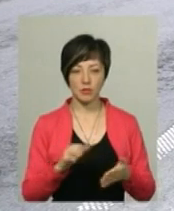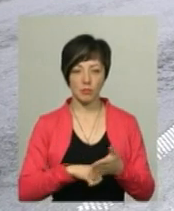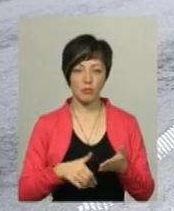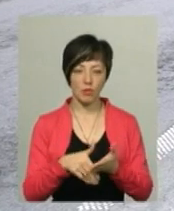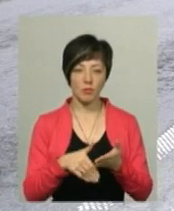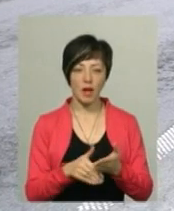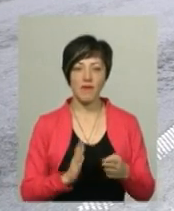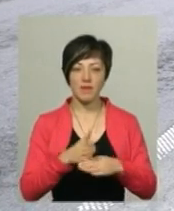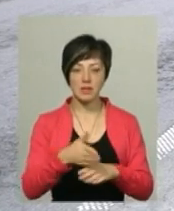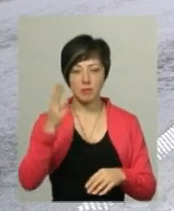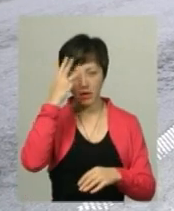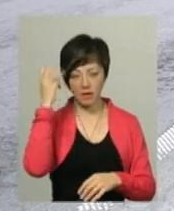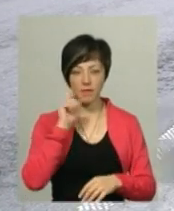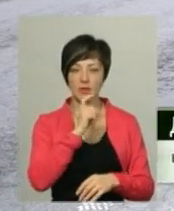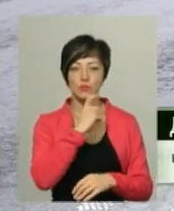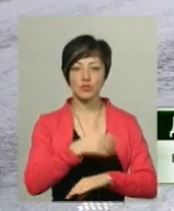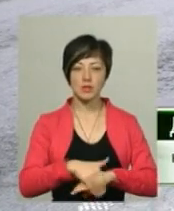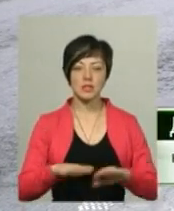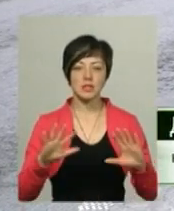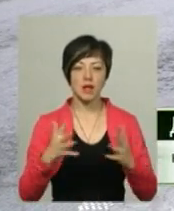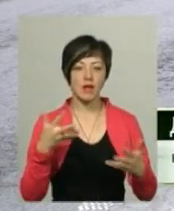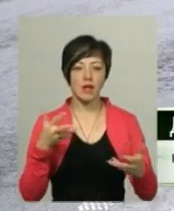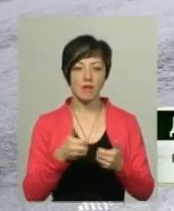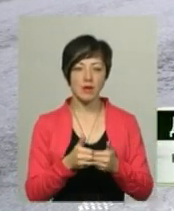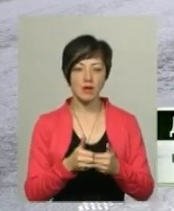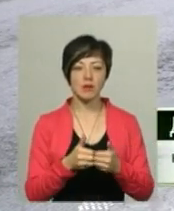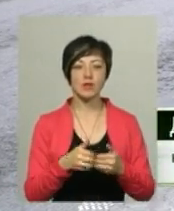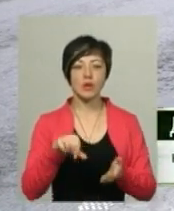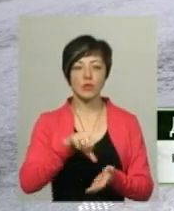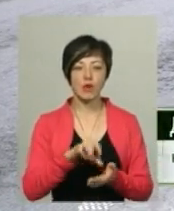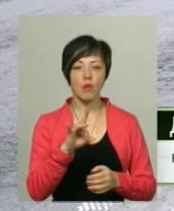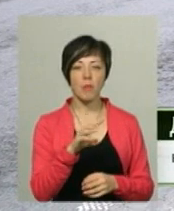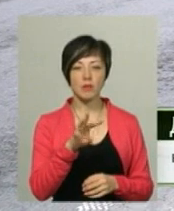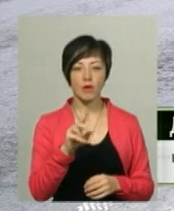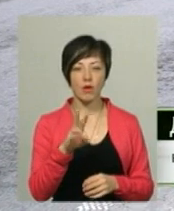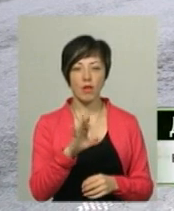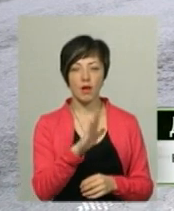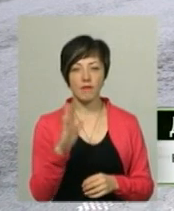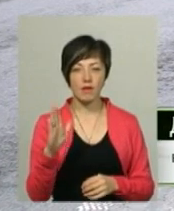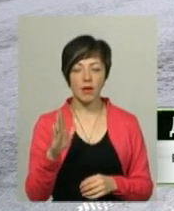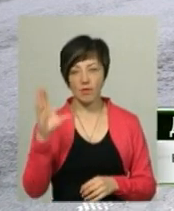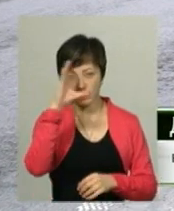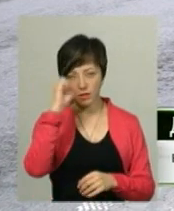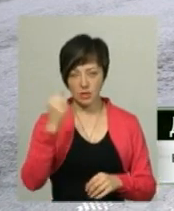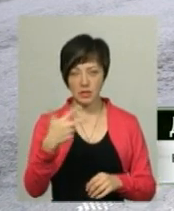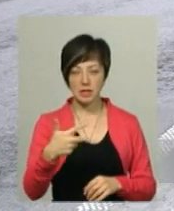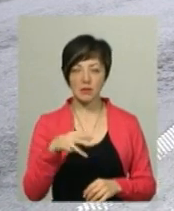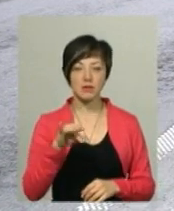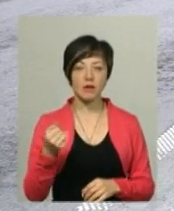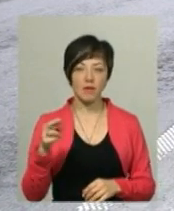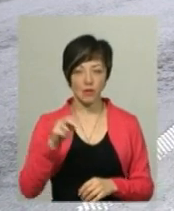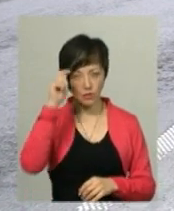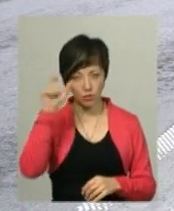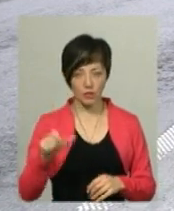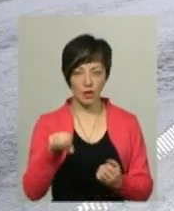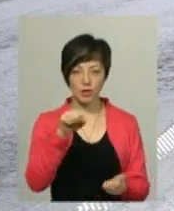тут, на в'їзді у Хмельницький, на Вінницькому шосе і сталася дорожньо-транспортна пригода за участю Романа Миколаєва. У ніч проти 30 травня